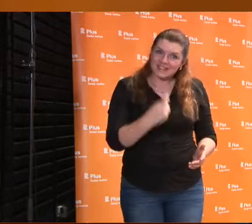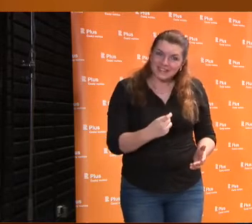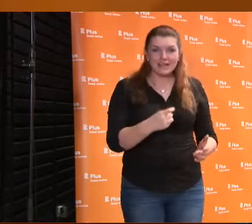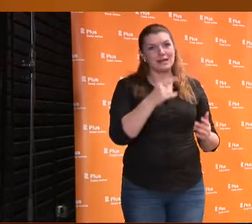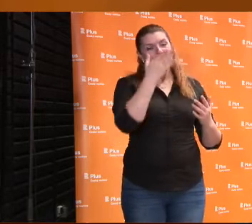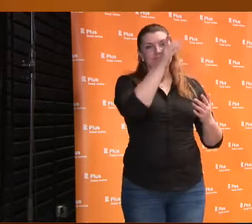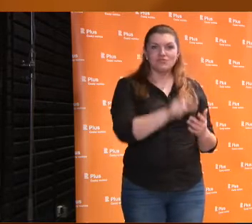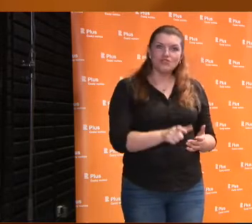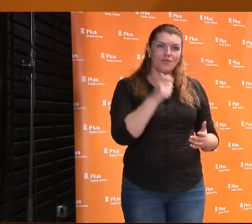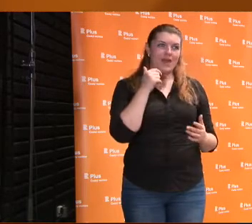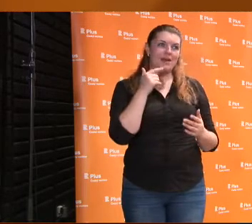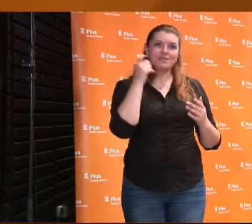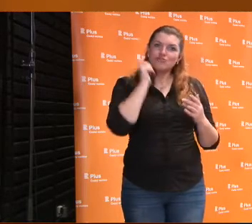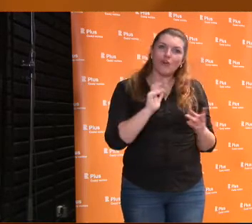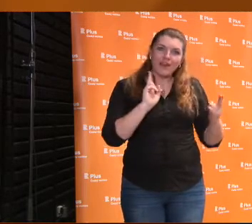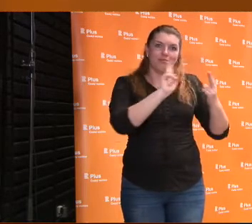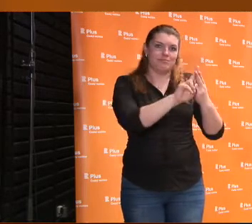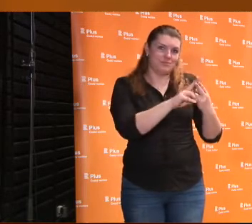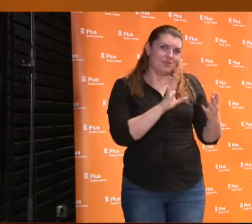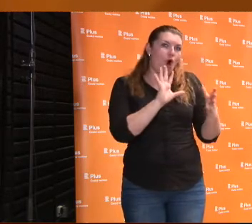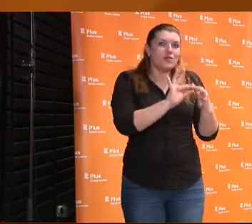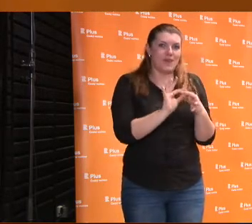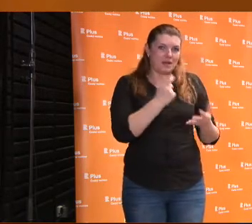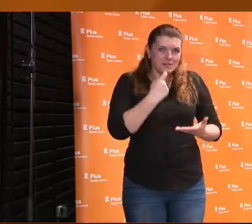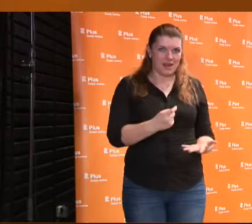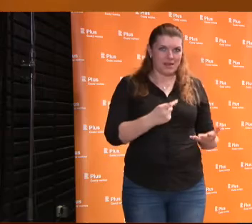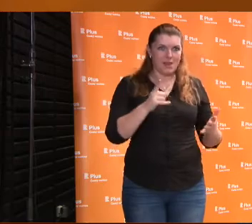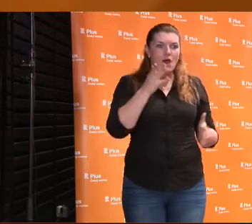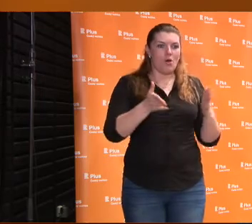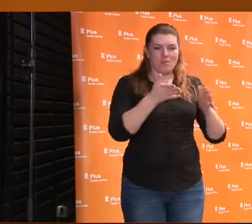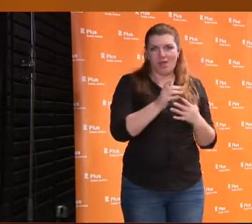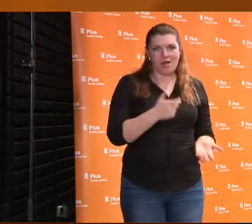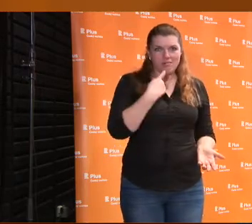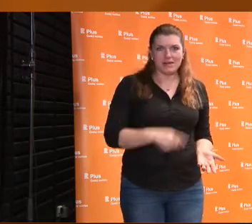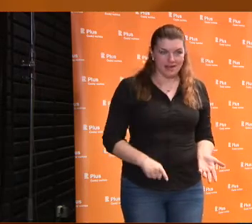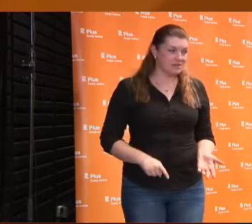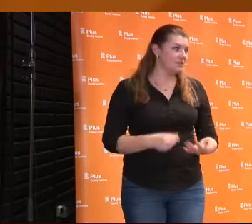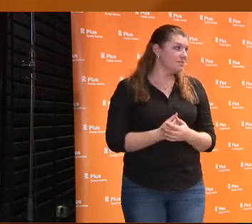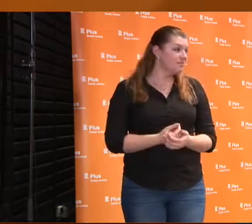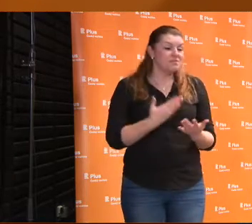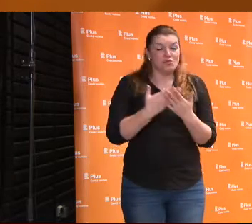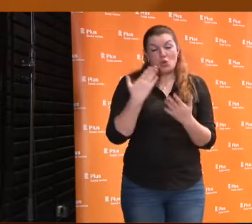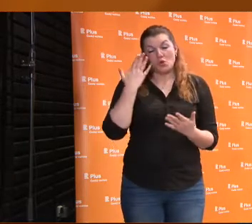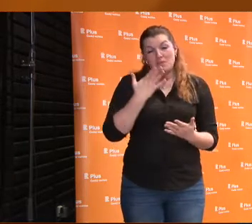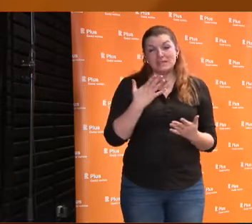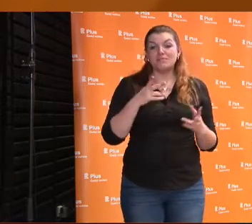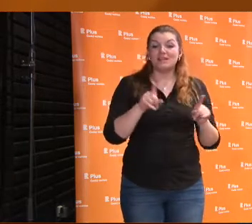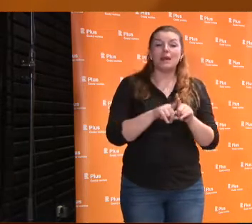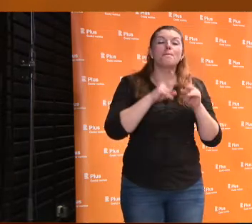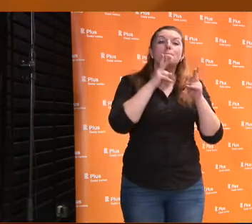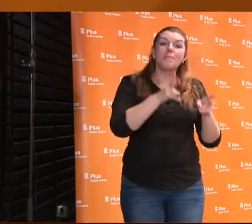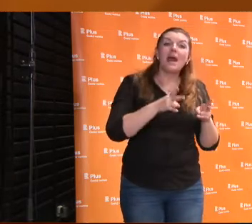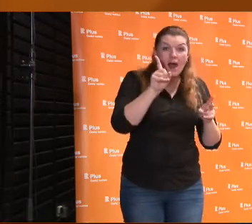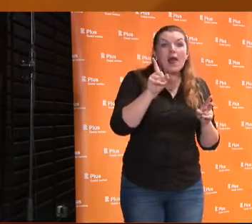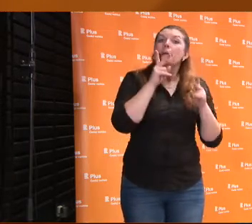filipínskou pečovatelku. Říká Vladimír Špidla. Myslím si, že i v pečovatelských pracech celou